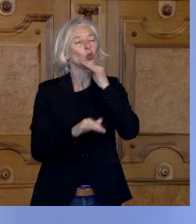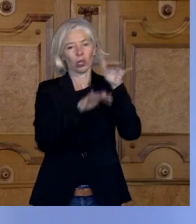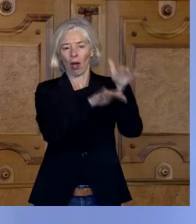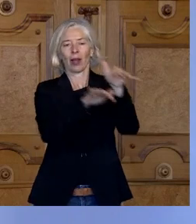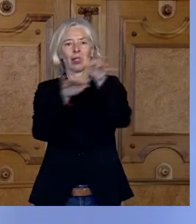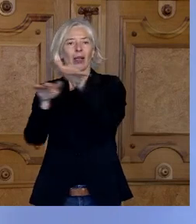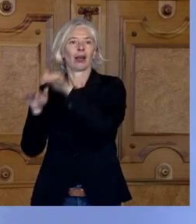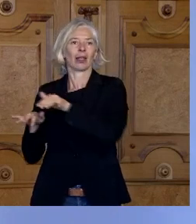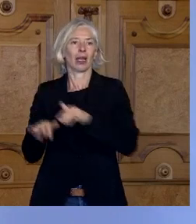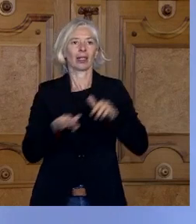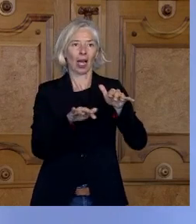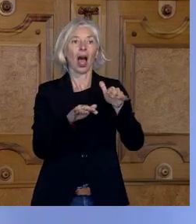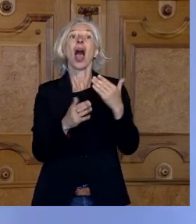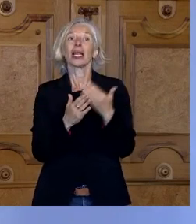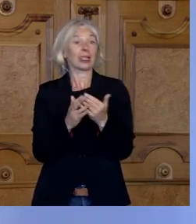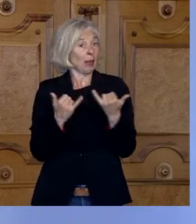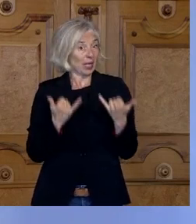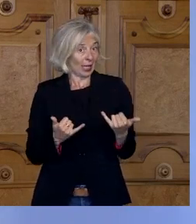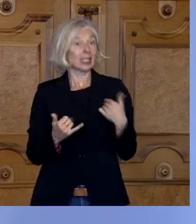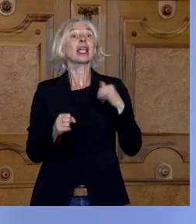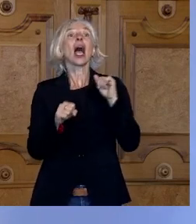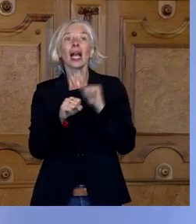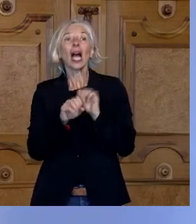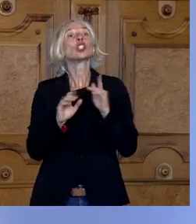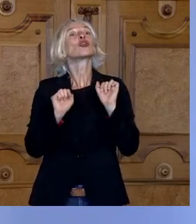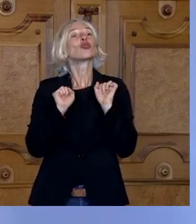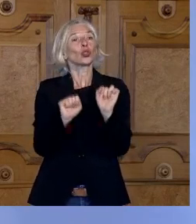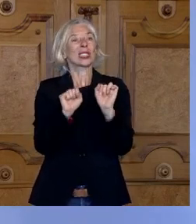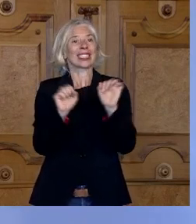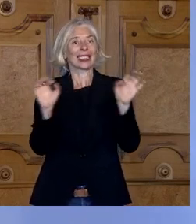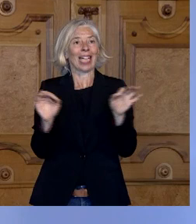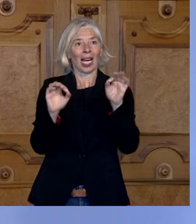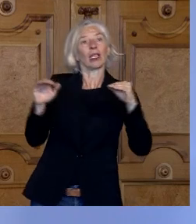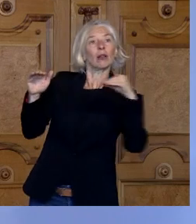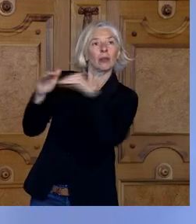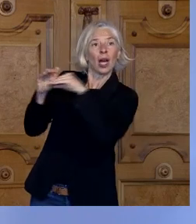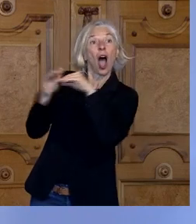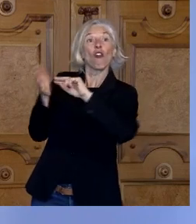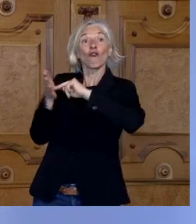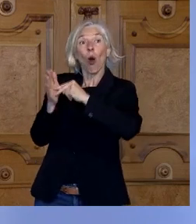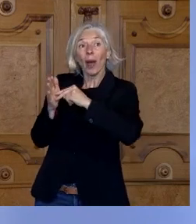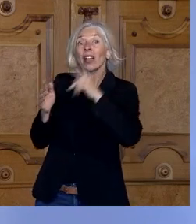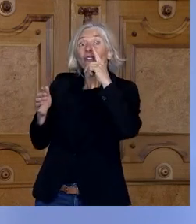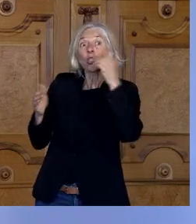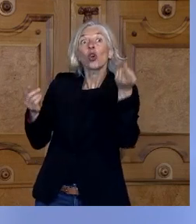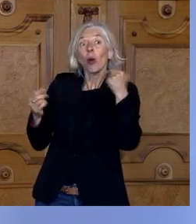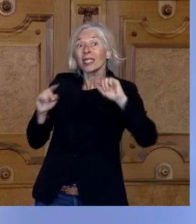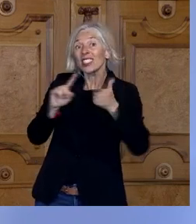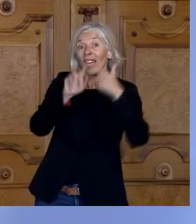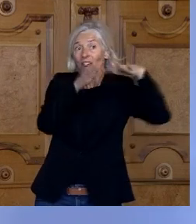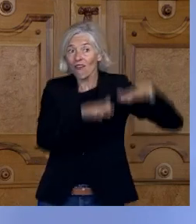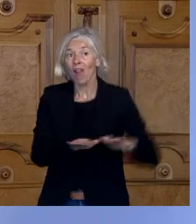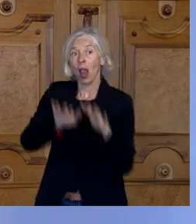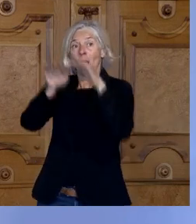auch dazu übergehen, Schutzmaterialien einzulagern, um auch für die zweite Welle gerüstet zu sein. Und auch die zweite Welle, die